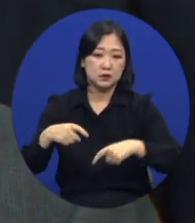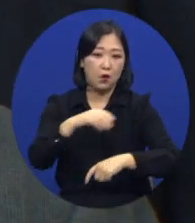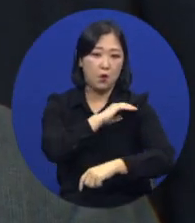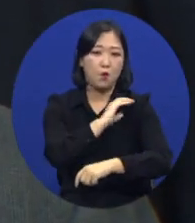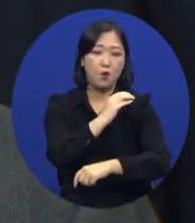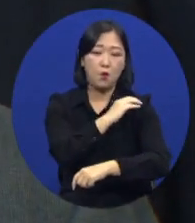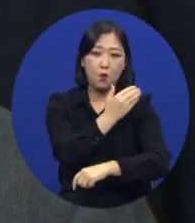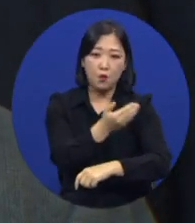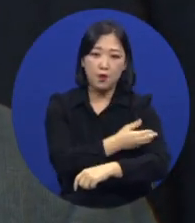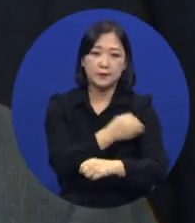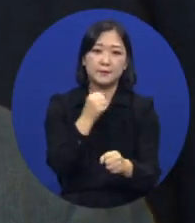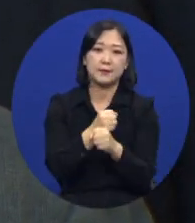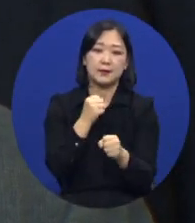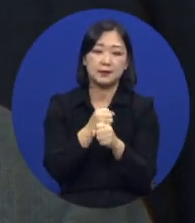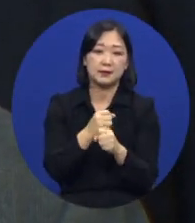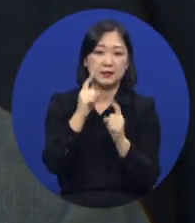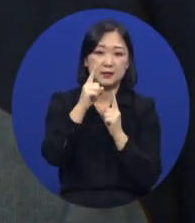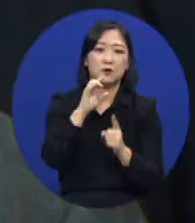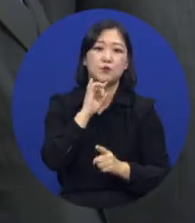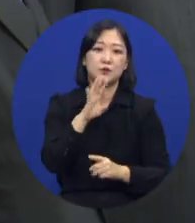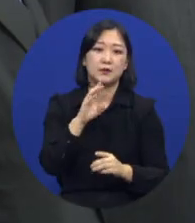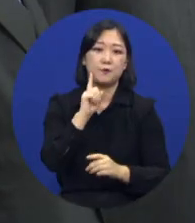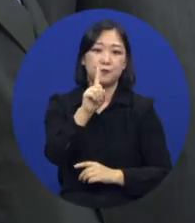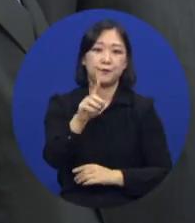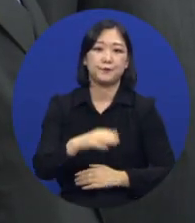후보는 이낙연뿐이라고 주장했습니다.